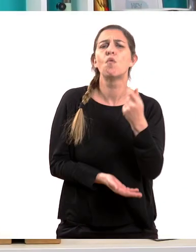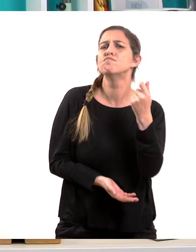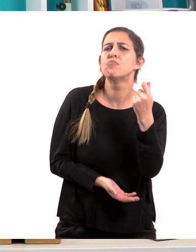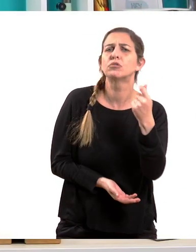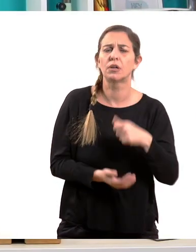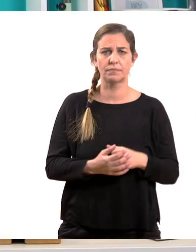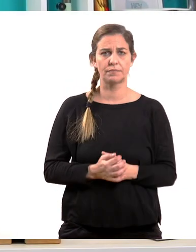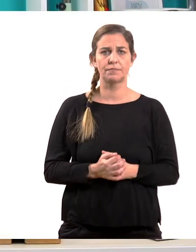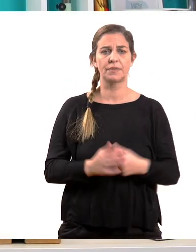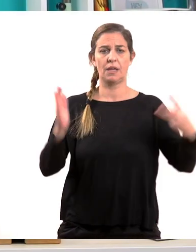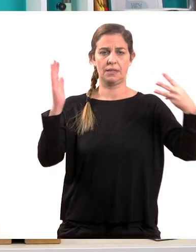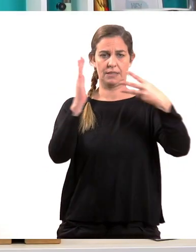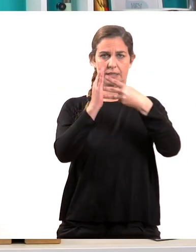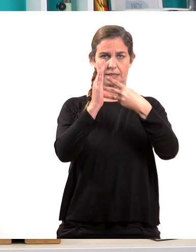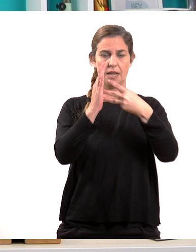μαζί?